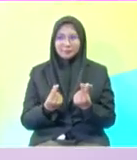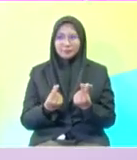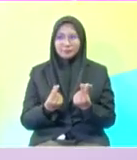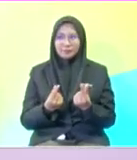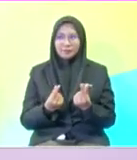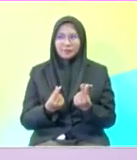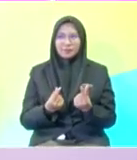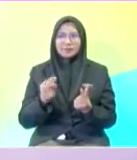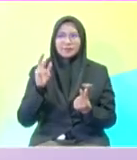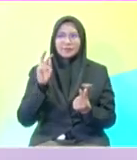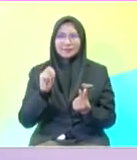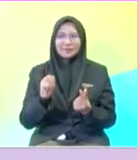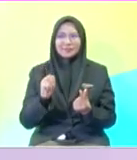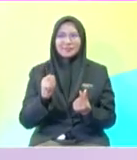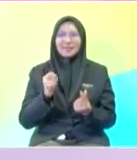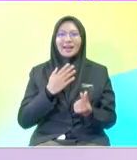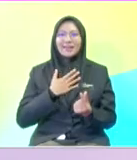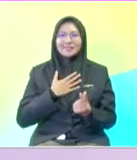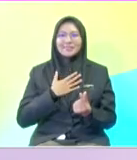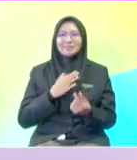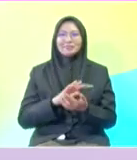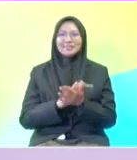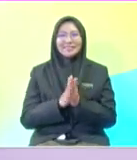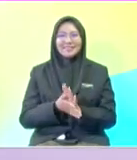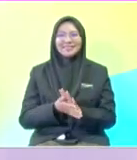kita akan jadi tenang tahu oke baik untuk